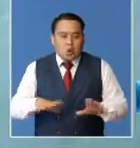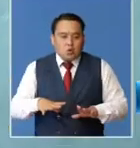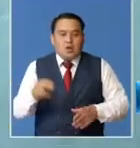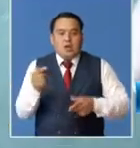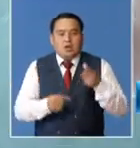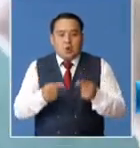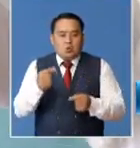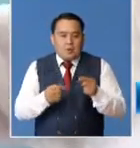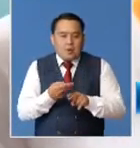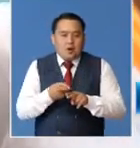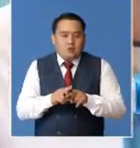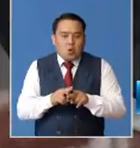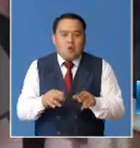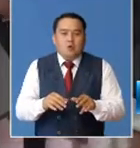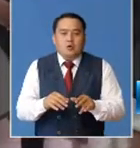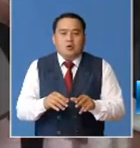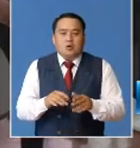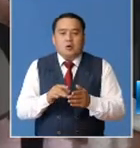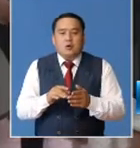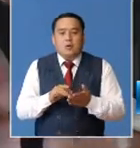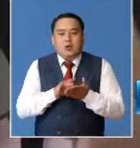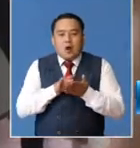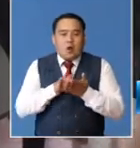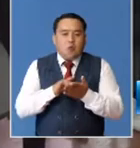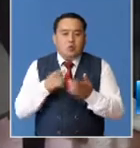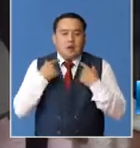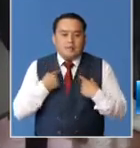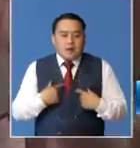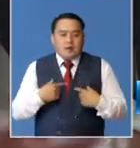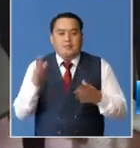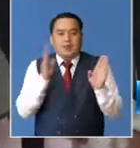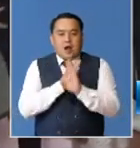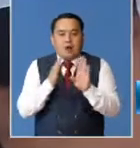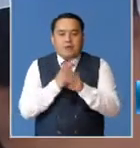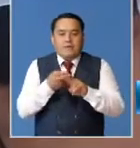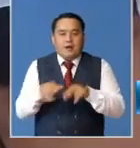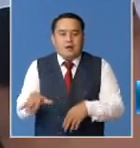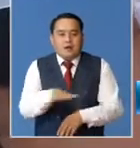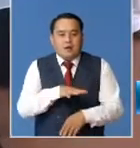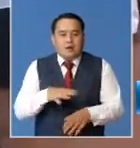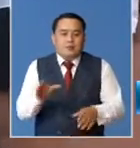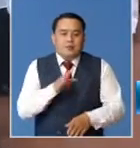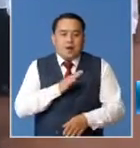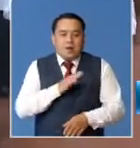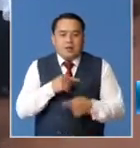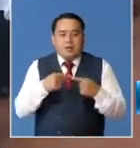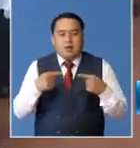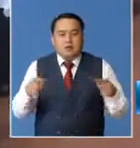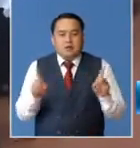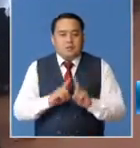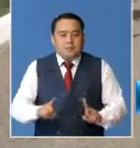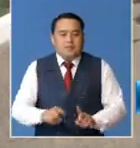и физического развития – походы на лоно природы. Благо, природные ландшафты в этих краях богаты и